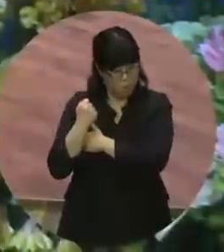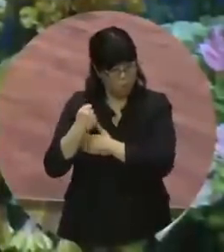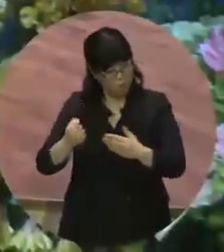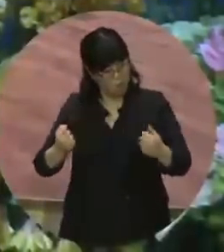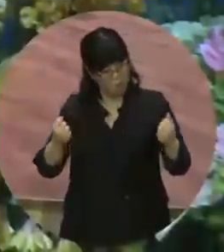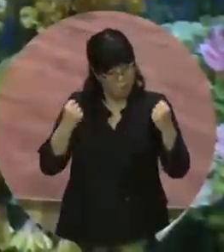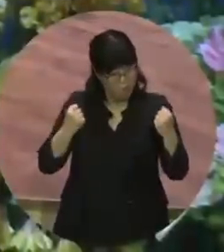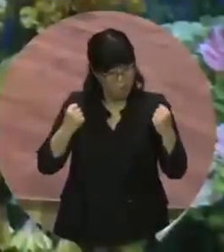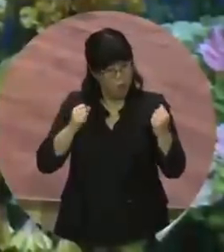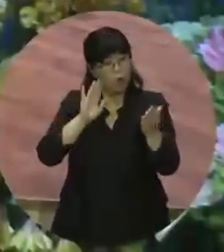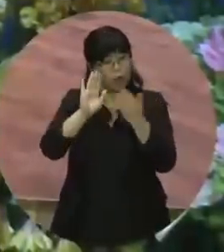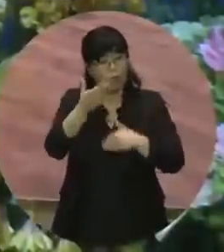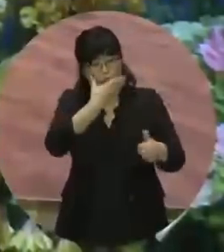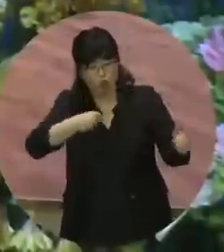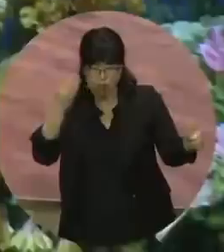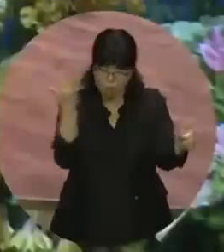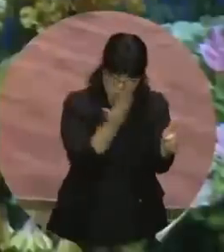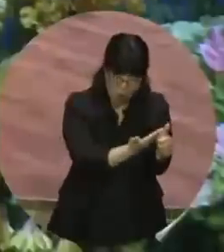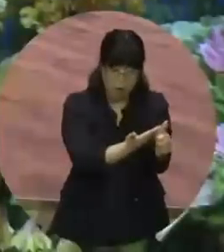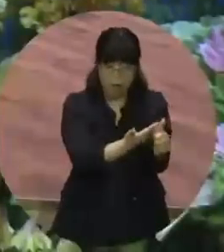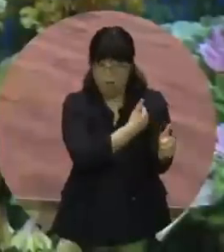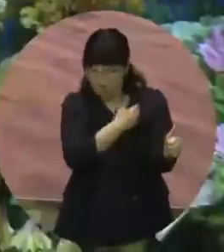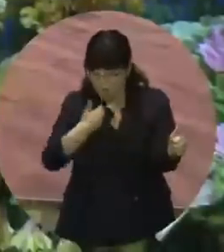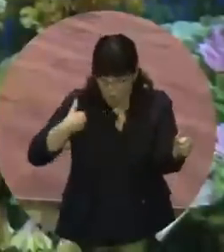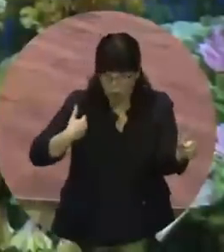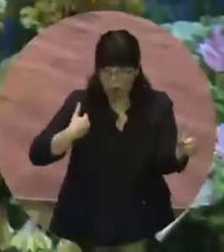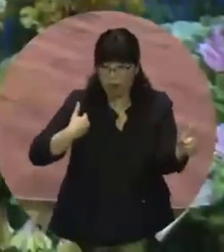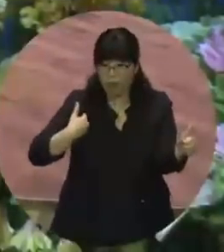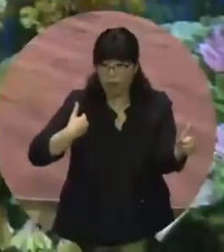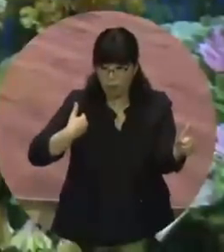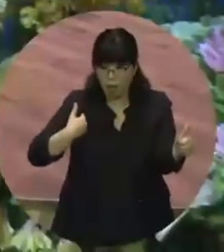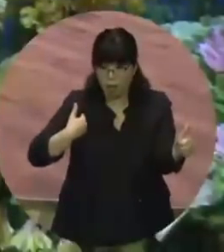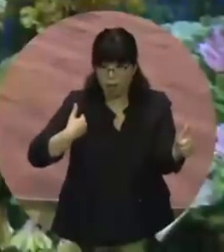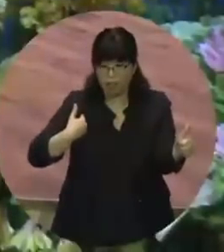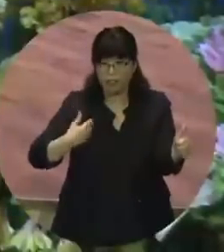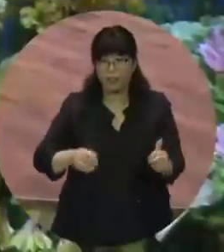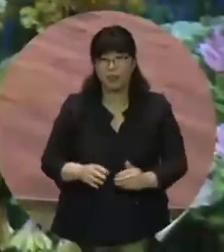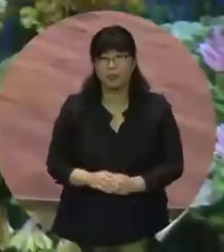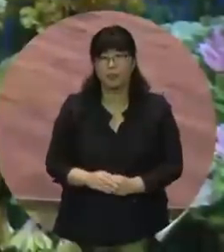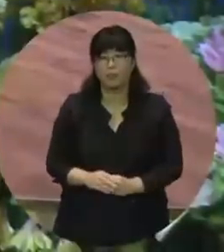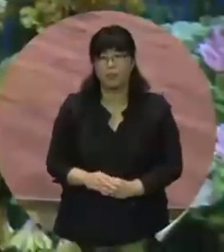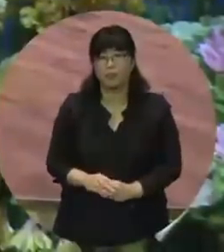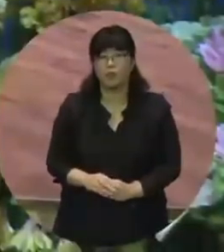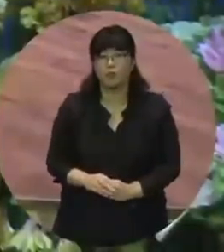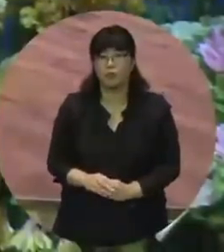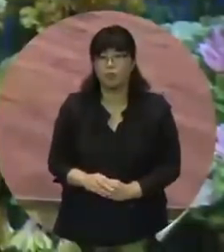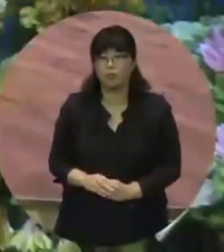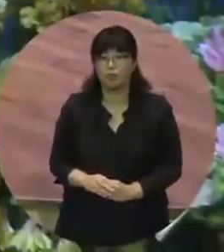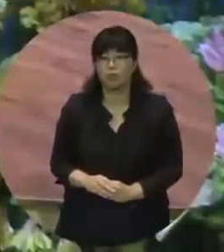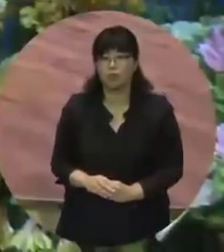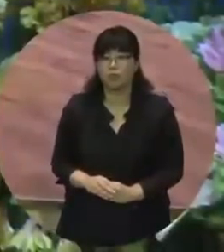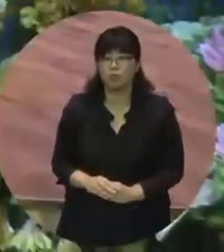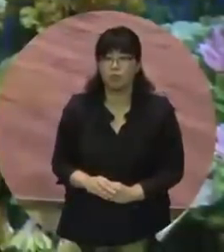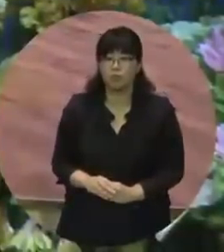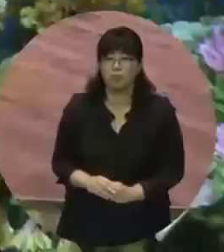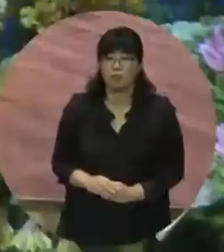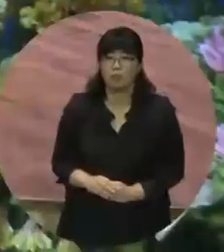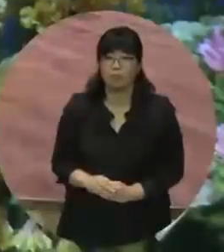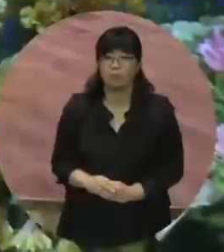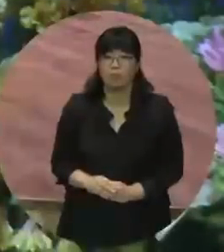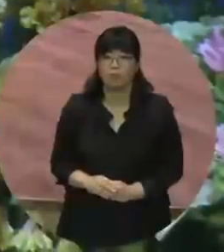말을 합니다. 자, 끝으로 보면 아무 문제 없죠. 아무 문제 없습니다. 그런데 이삭이 지금